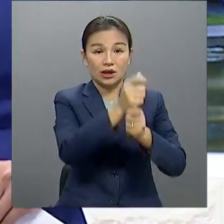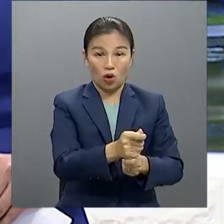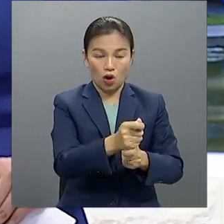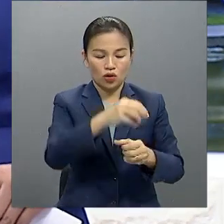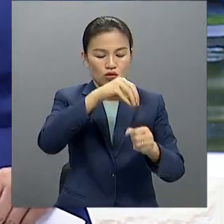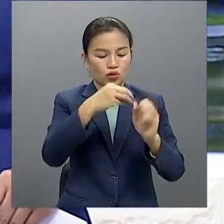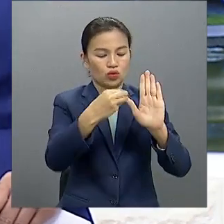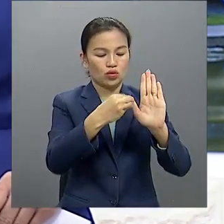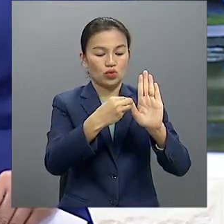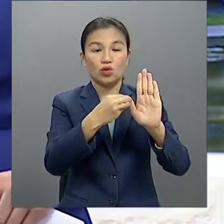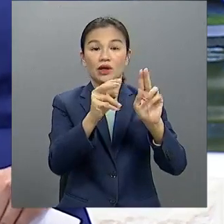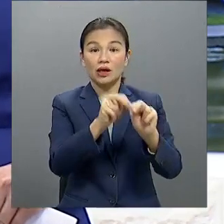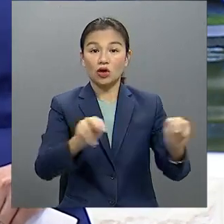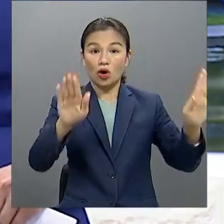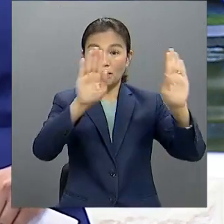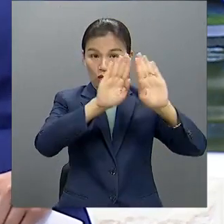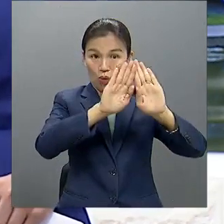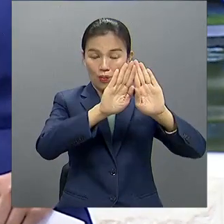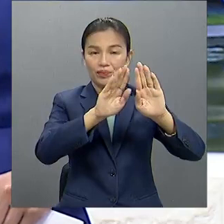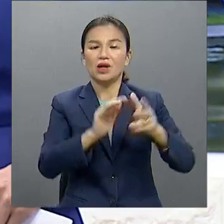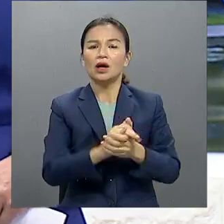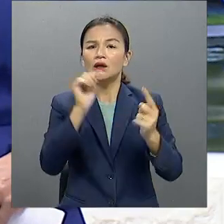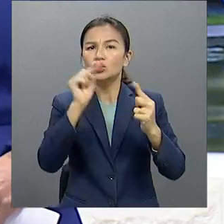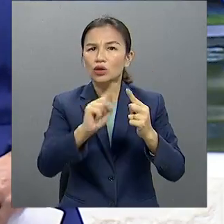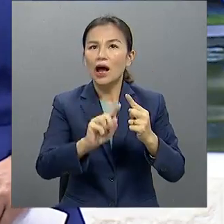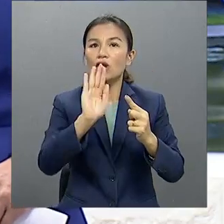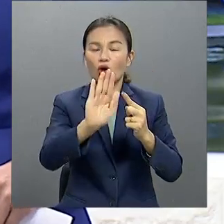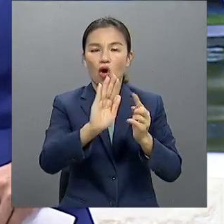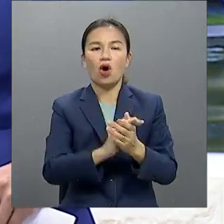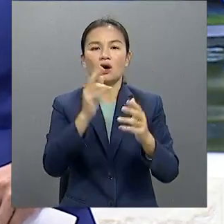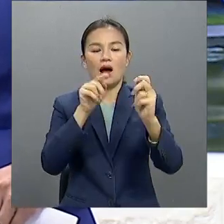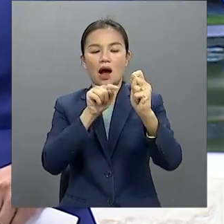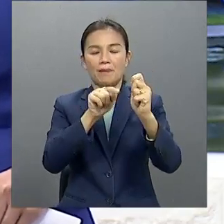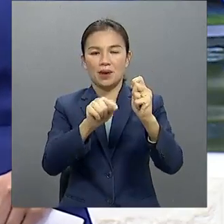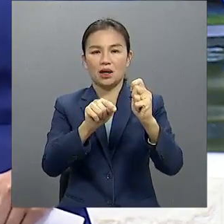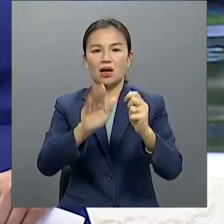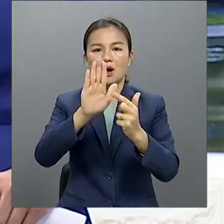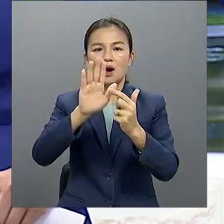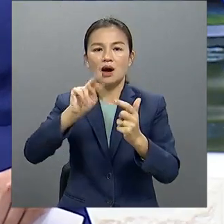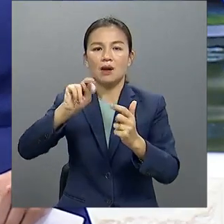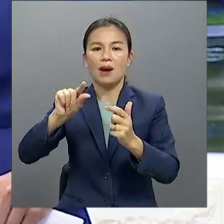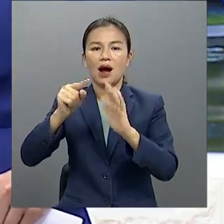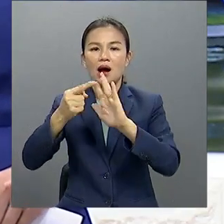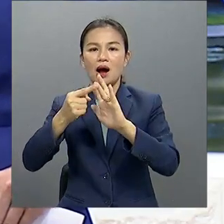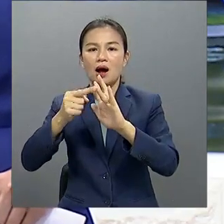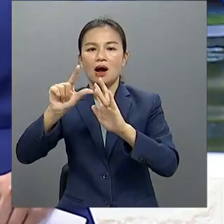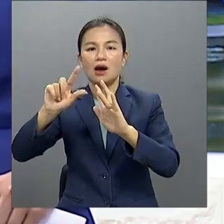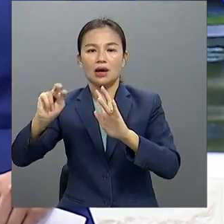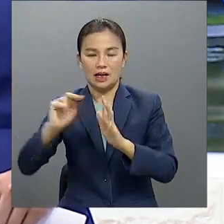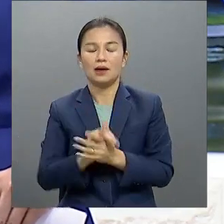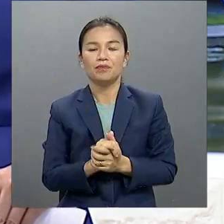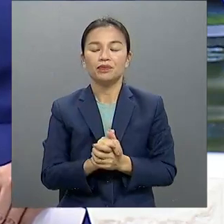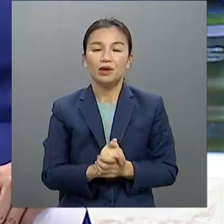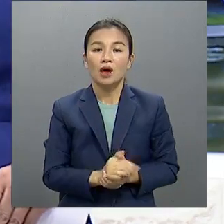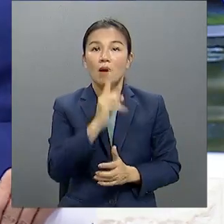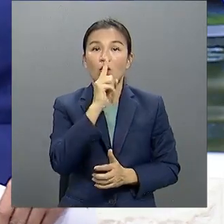าวบ้านที่ตำบลนราภิรมย์อำเภอบางเลนจังหวัดนครปฐมร้องเรียนมาค่ะบอกว่ามีผู้ประกอบการบ่อดินเนี่ยนะ